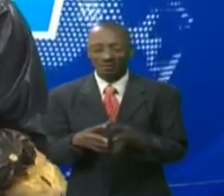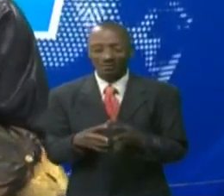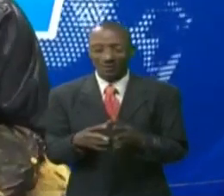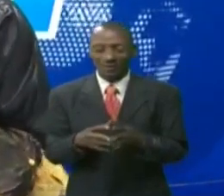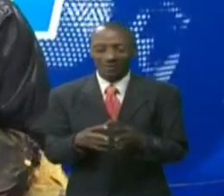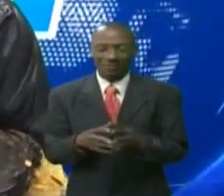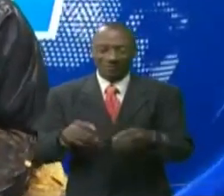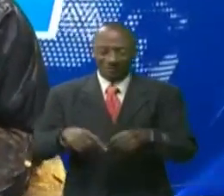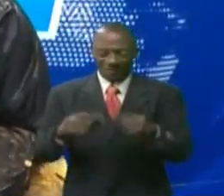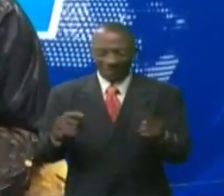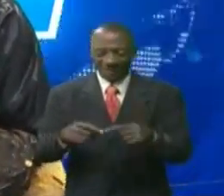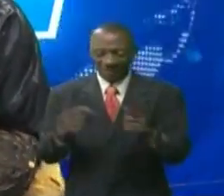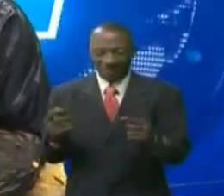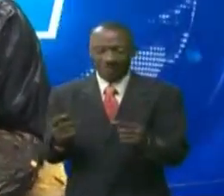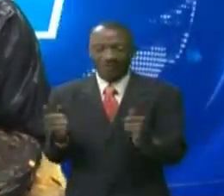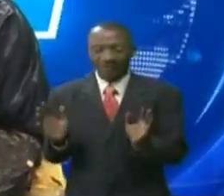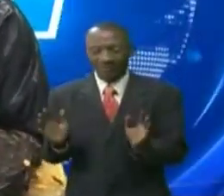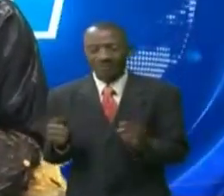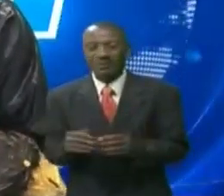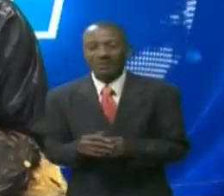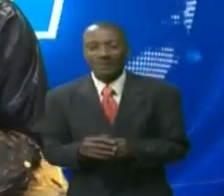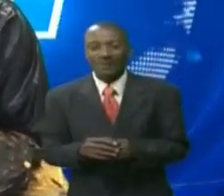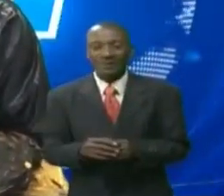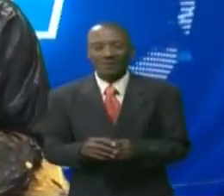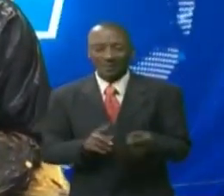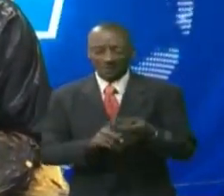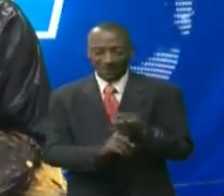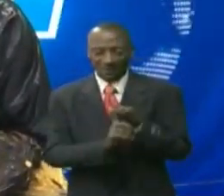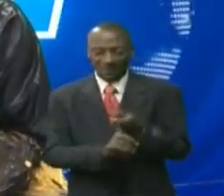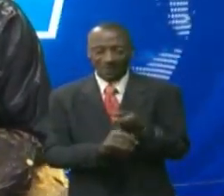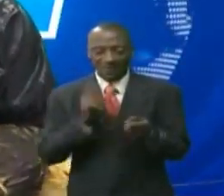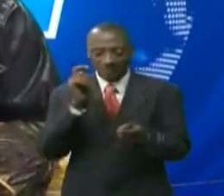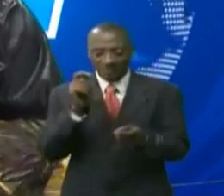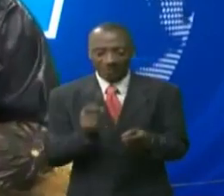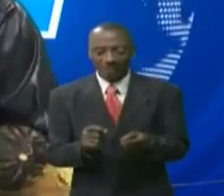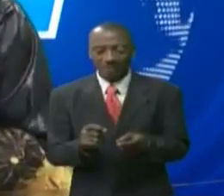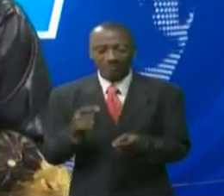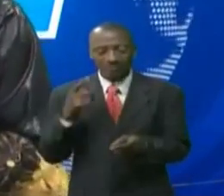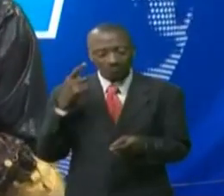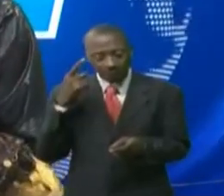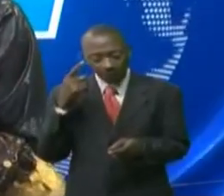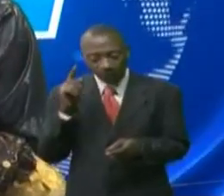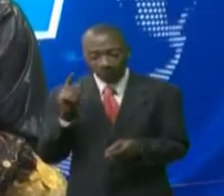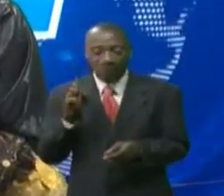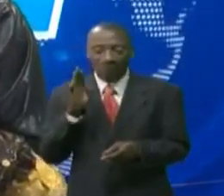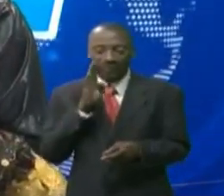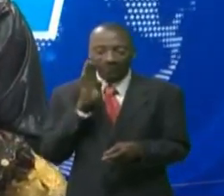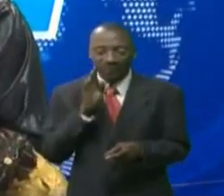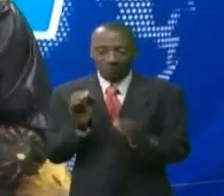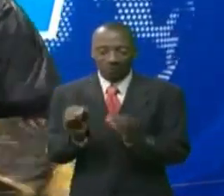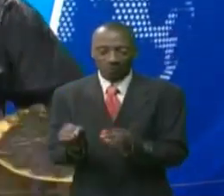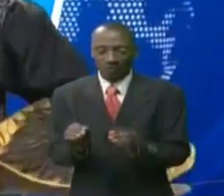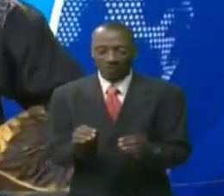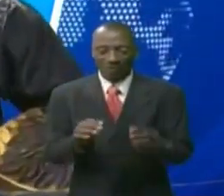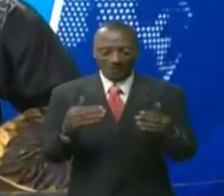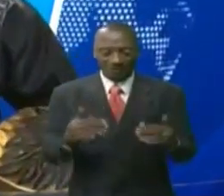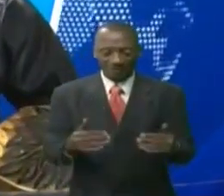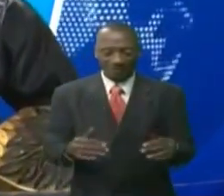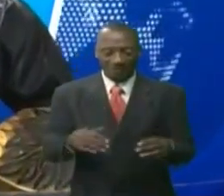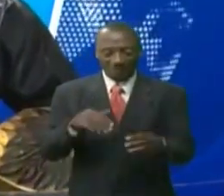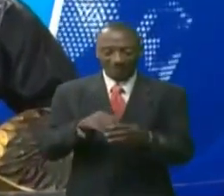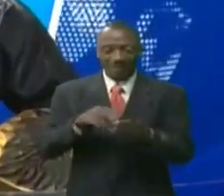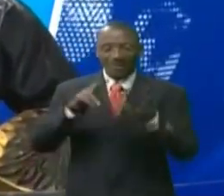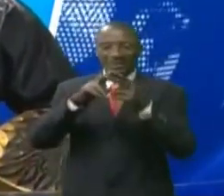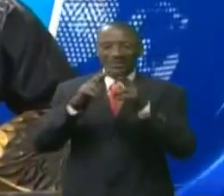l'attaché militaire de la défense de l'Égypte a organisé la fête à l'hôtel du du fleuve en présence de la communauté égyptienne